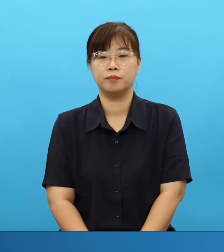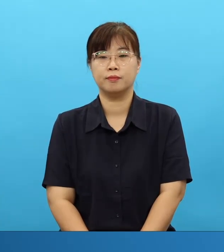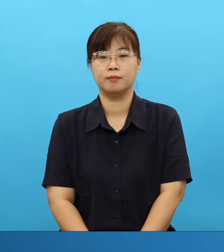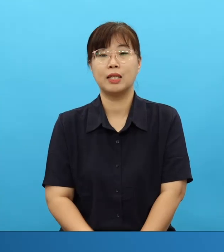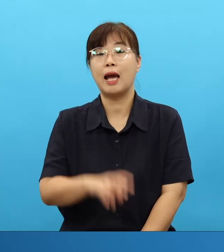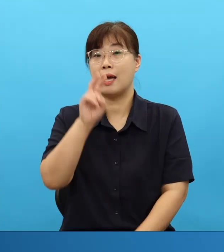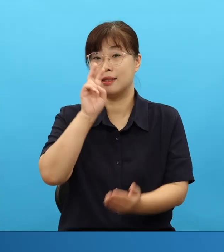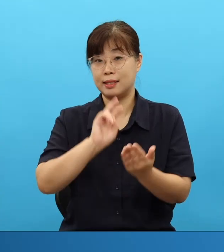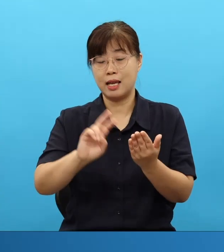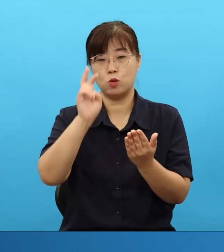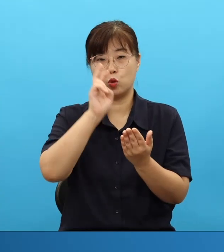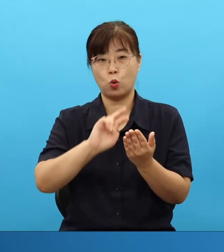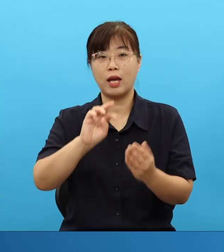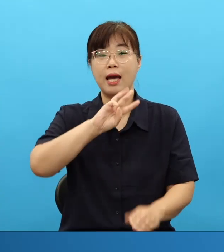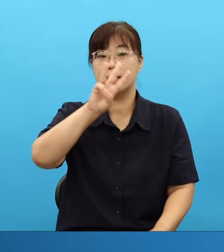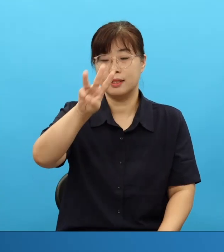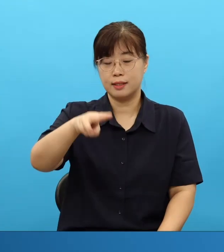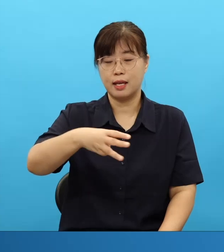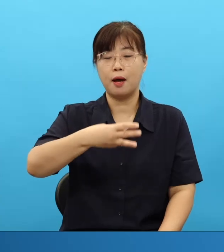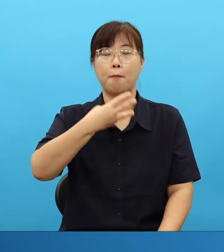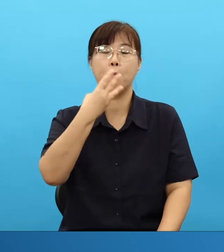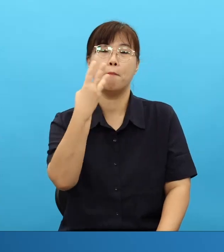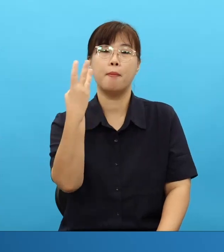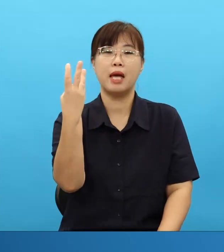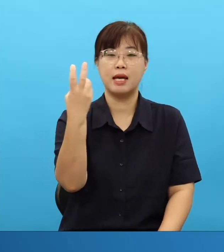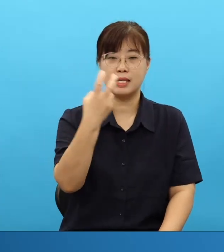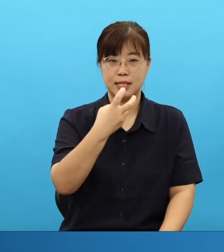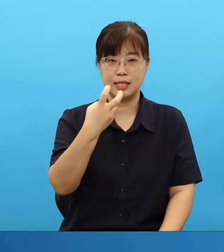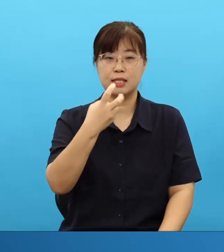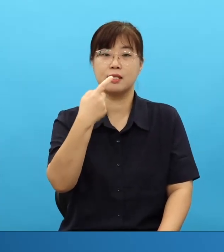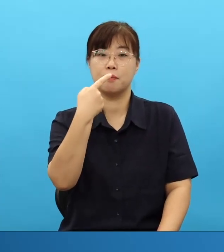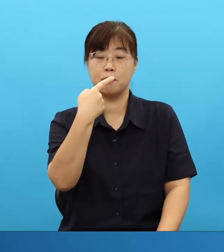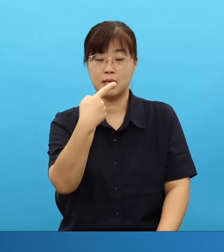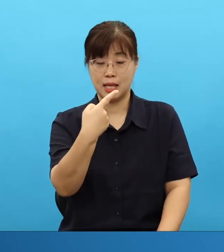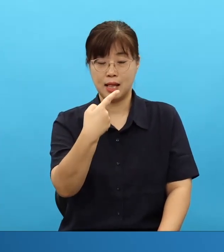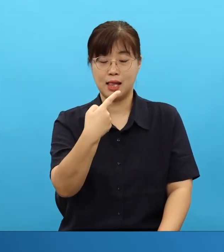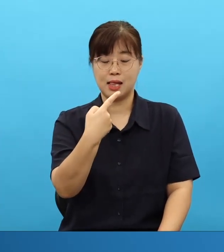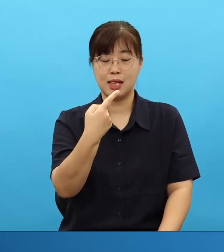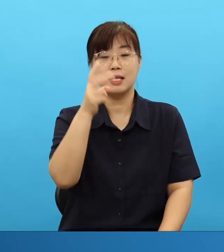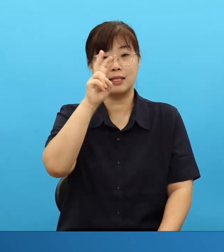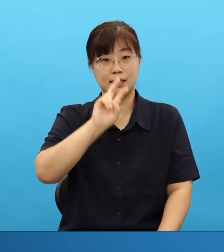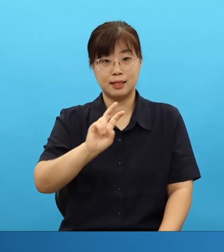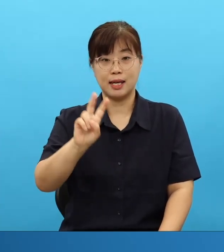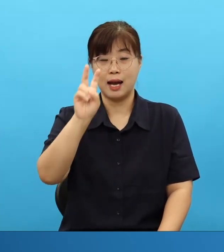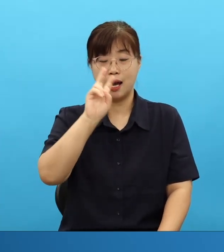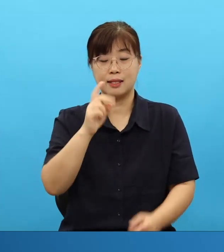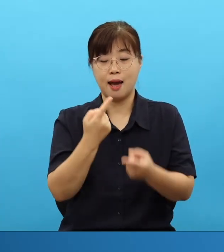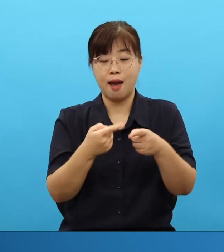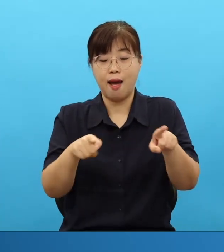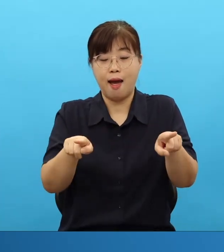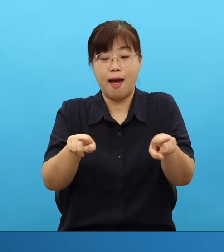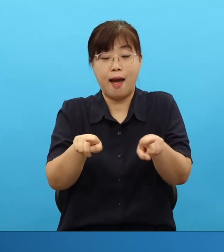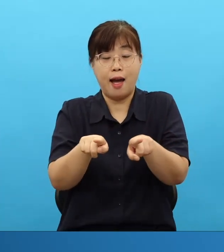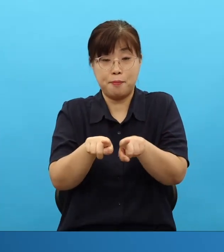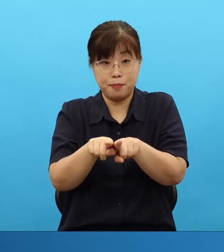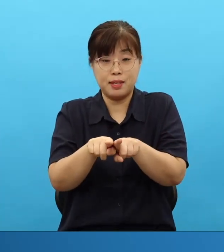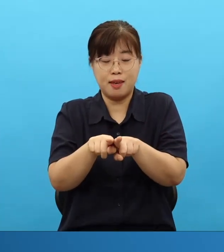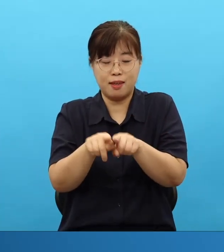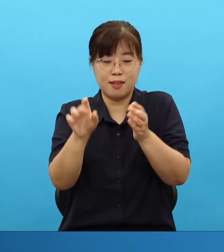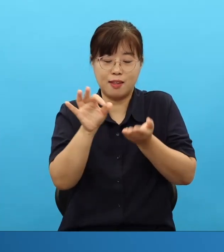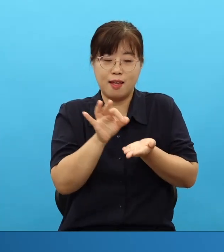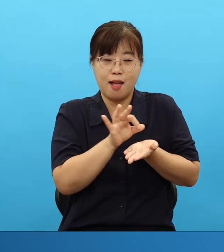찬송가 351장 믿는 사람들은 주의 군사니 찬양하면서 금토일 시대을